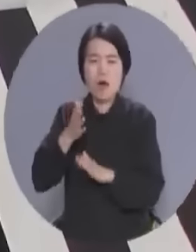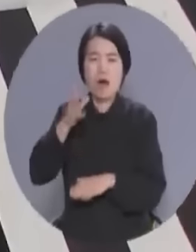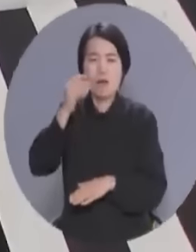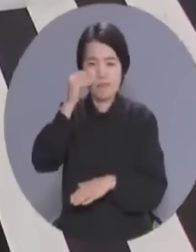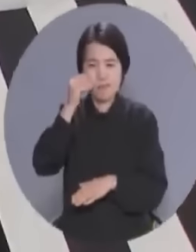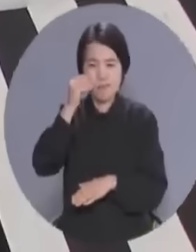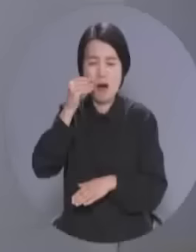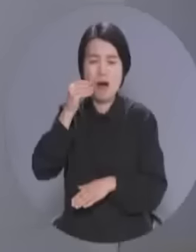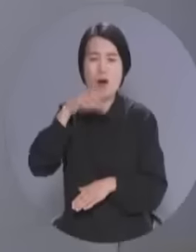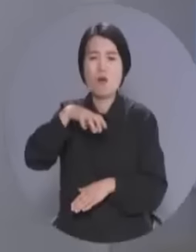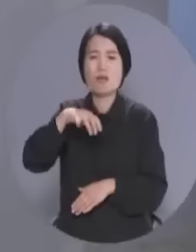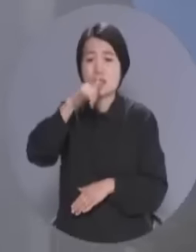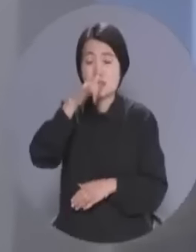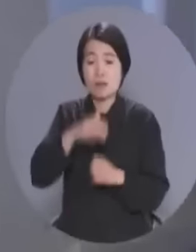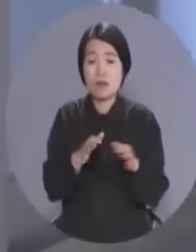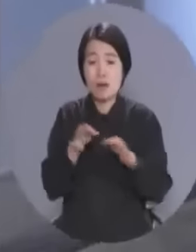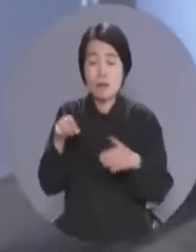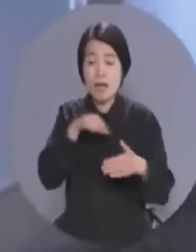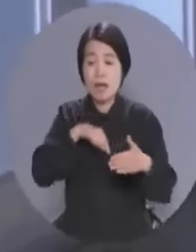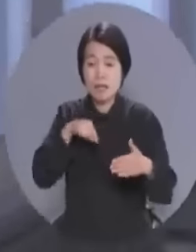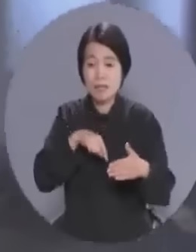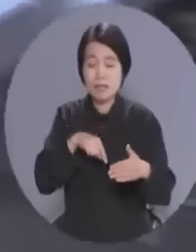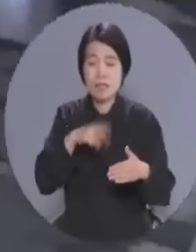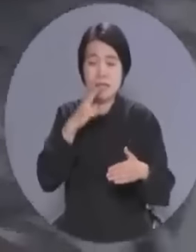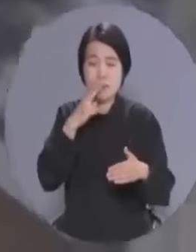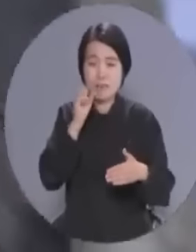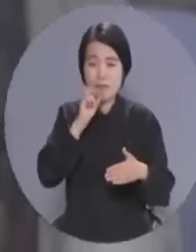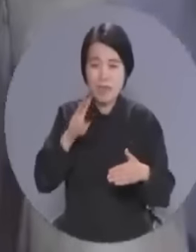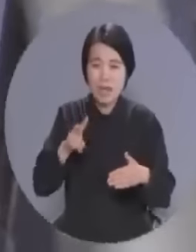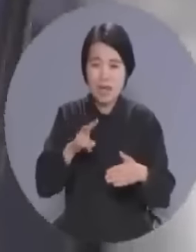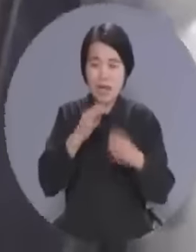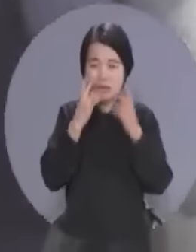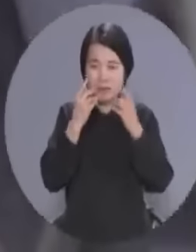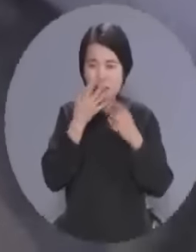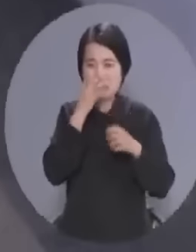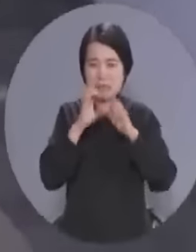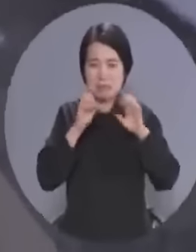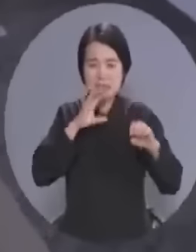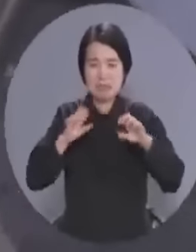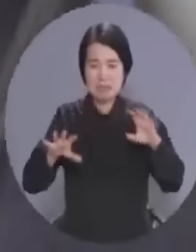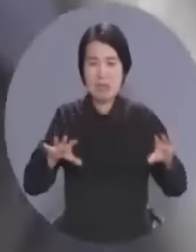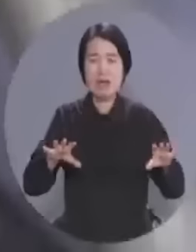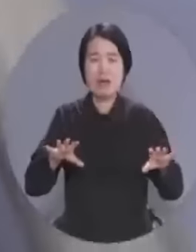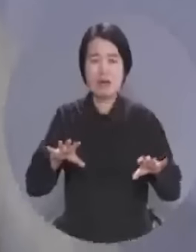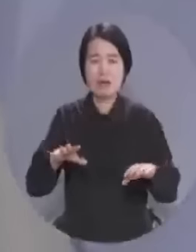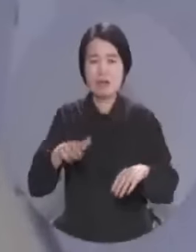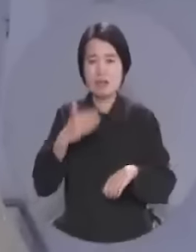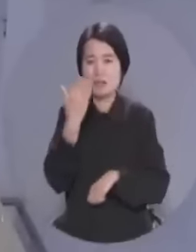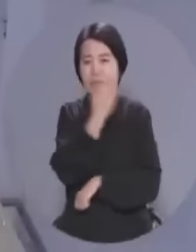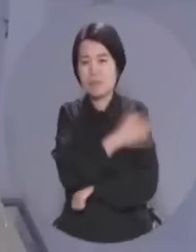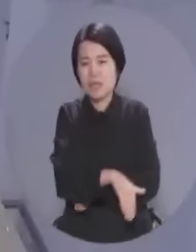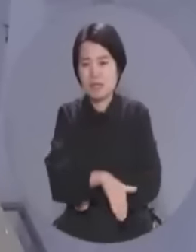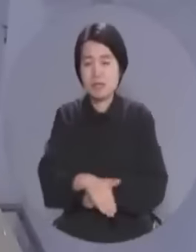생겼습니다. 이렇게 건물 안쪽에는 담배꽁초와 각종 쓰레기가 널브러져 방치돼 있습니다.